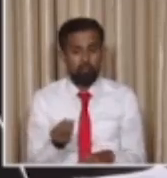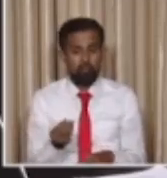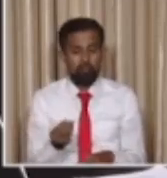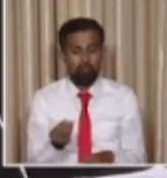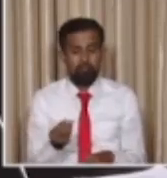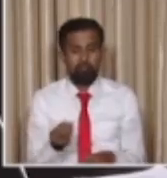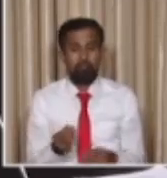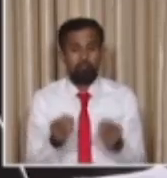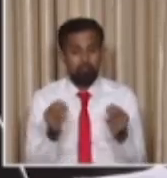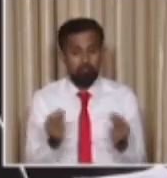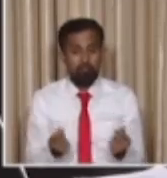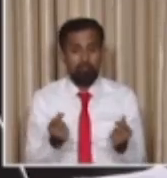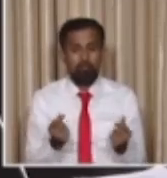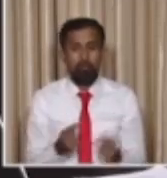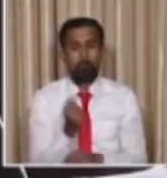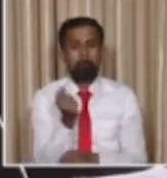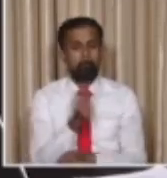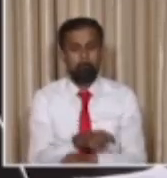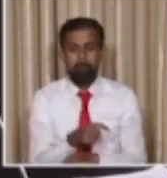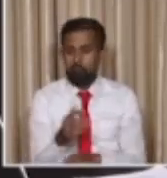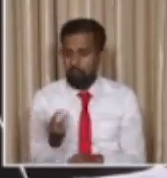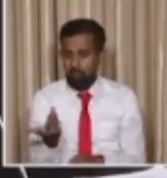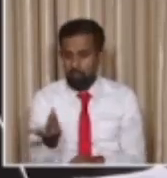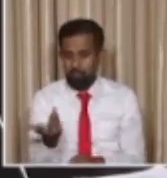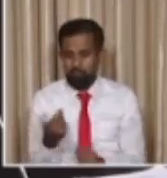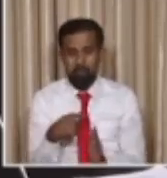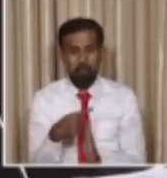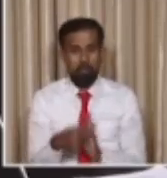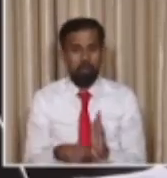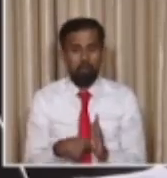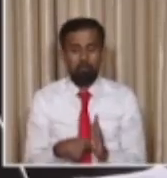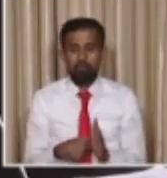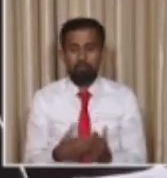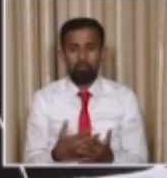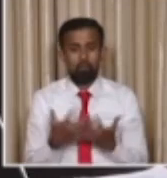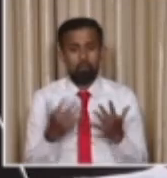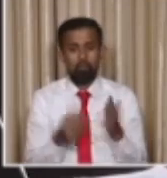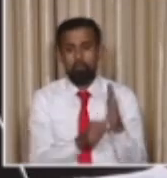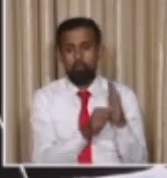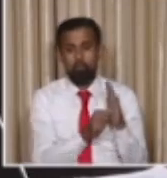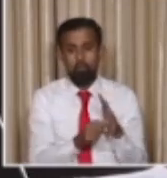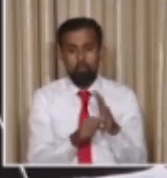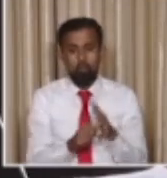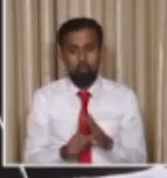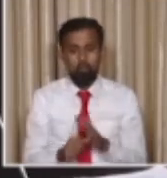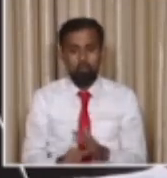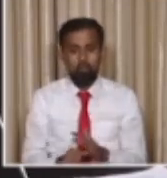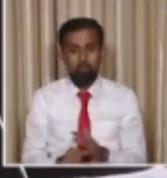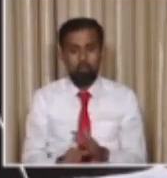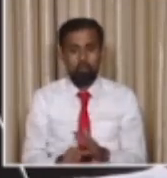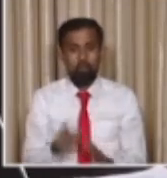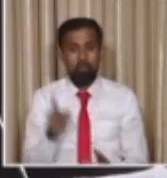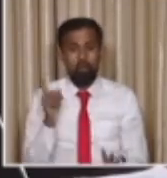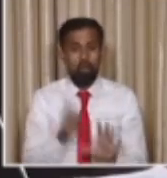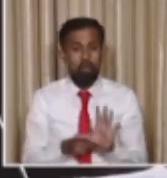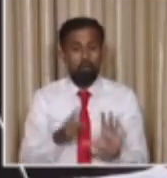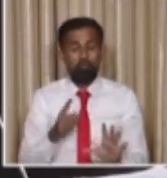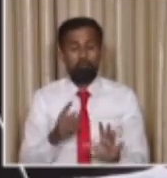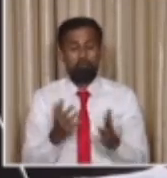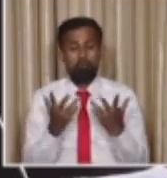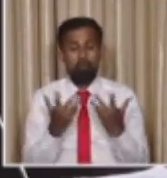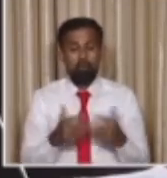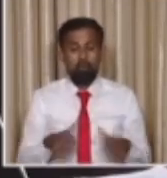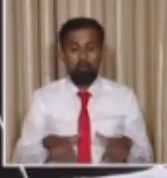නැහැ. ඉතාම ඉක්මනින් මේ පිළිබඳ කේවරක් නොගත්තොත් මේ රට අතිමහත් ඛේදවාචකයකට ගමන් කරලා දශක ගාණක් අපි අත්පත් කරගත්ත